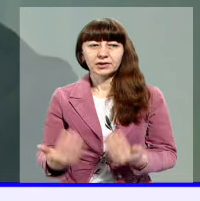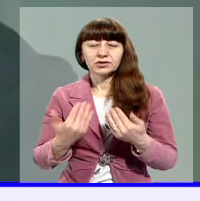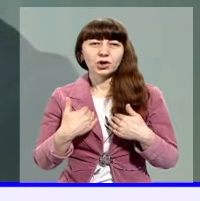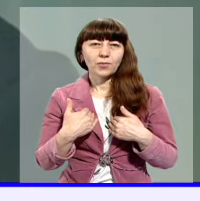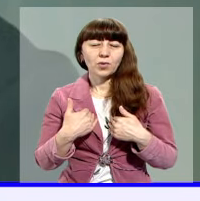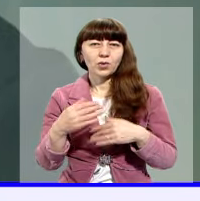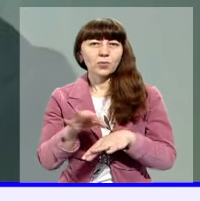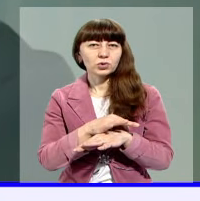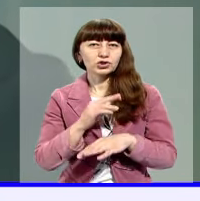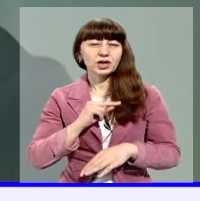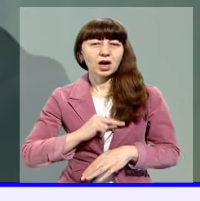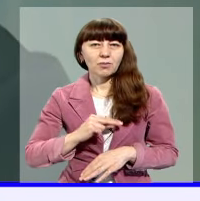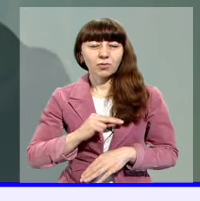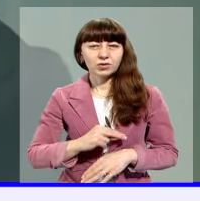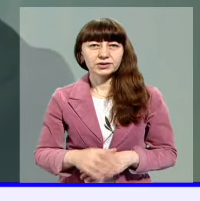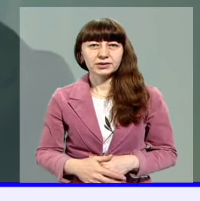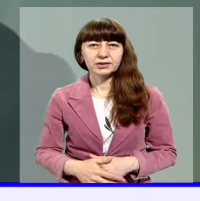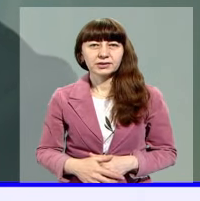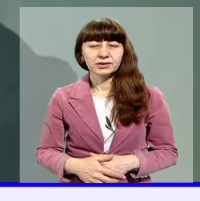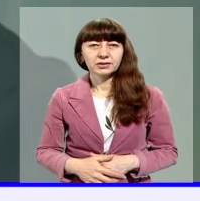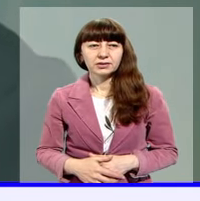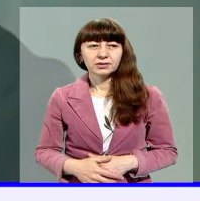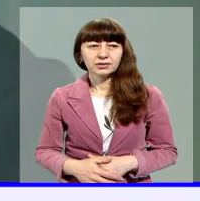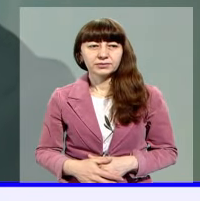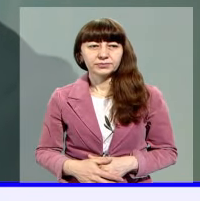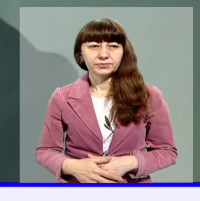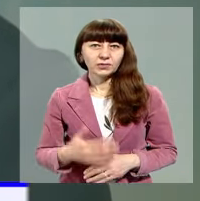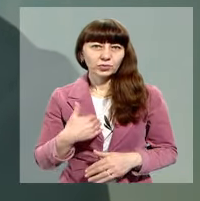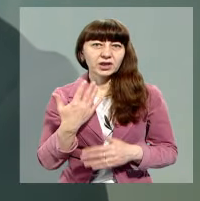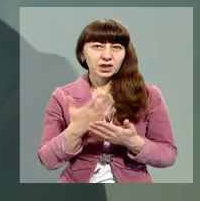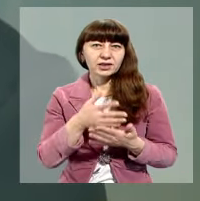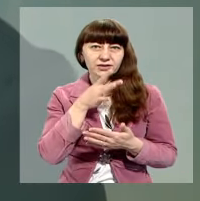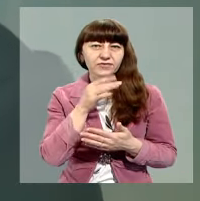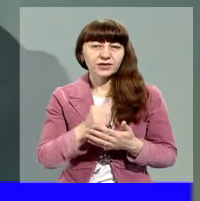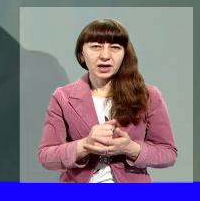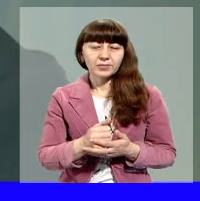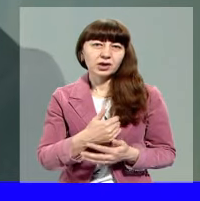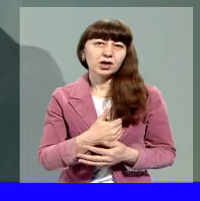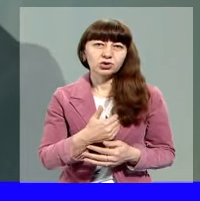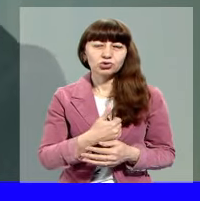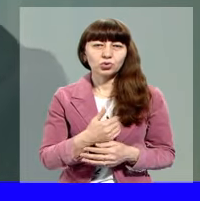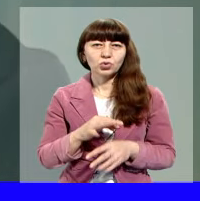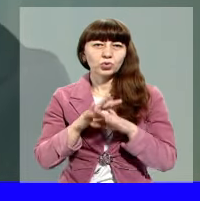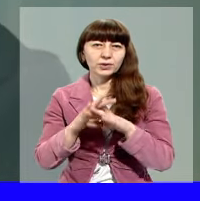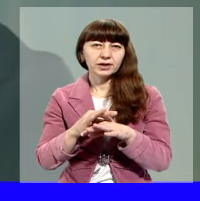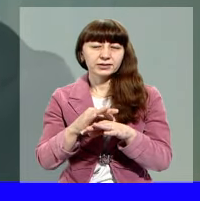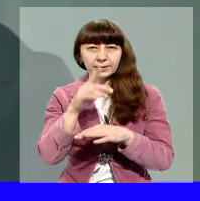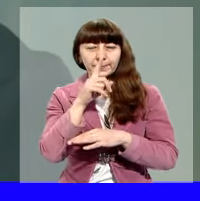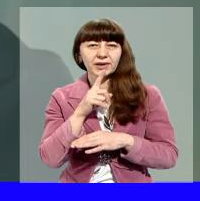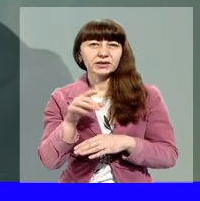бос. Сол фитр садақа жыл сайын беріп тұрамыз. Төрт адамбыз, екі ұлым бар. Күйем